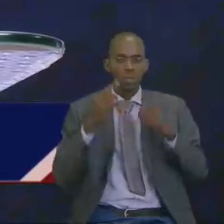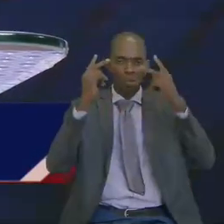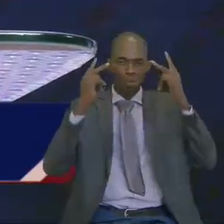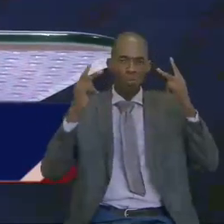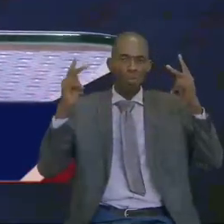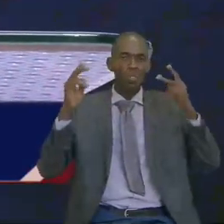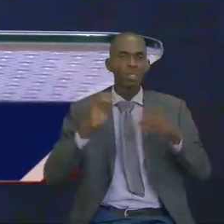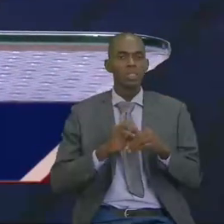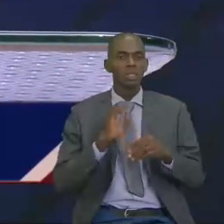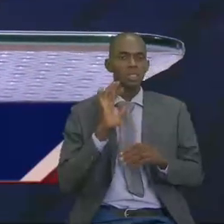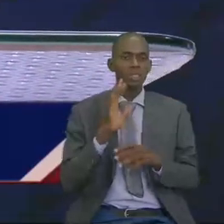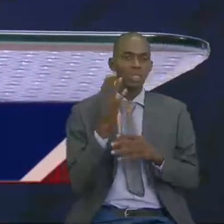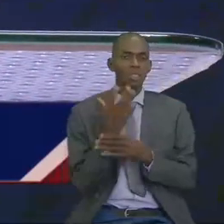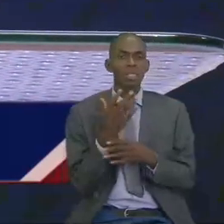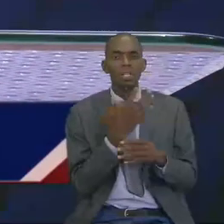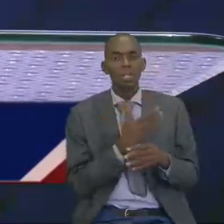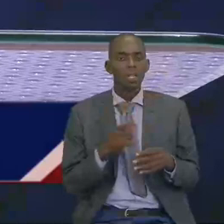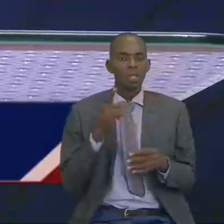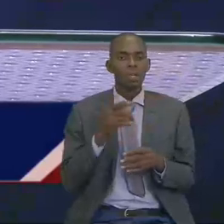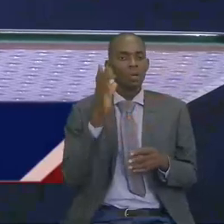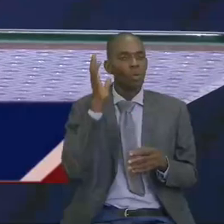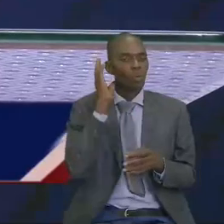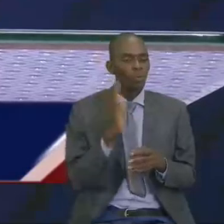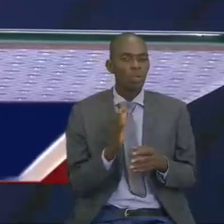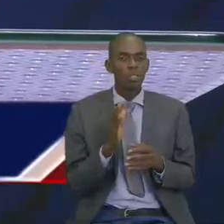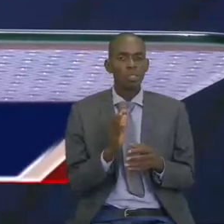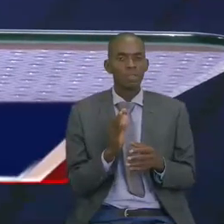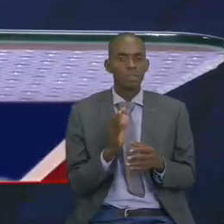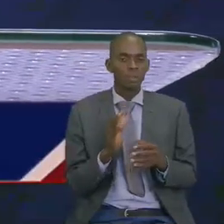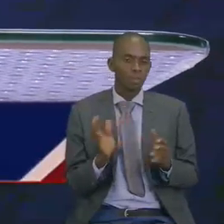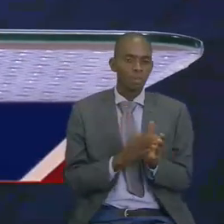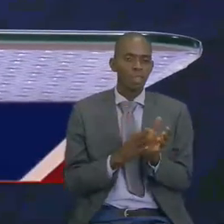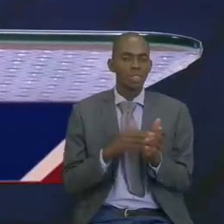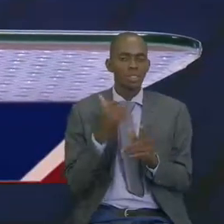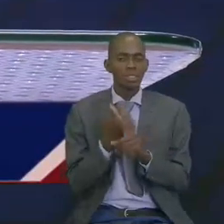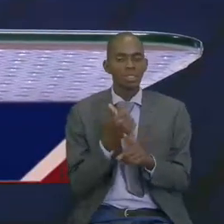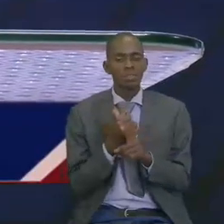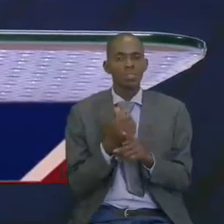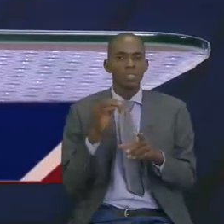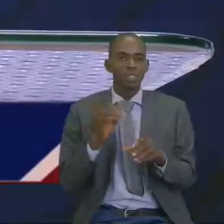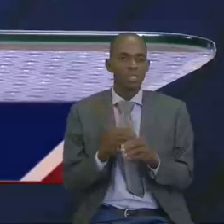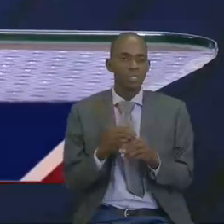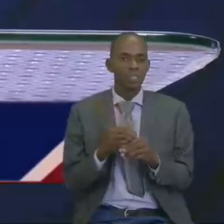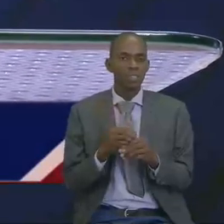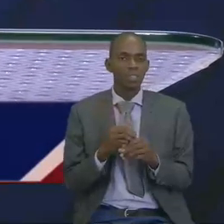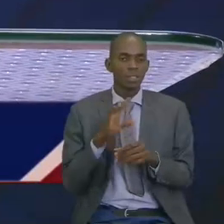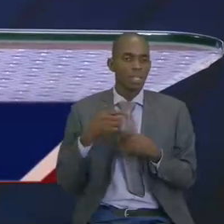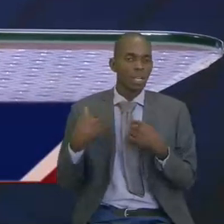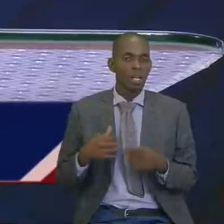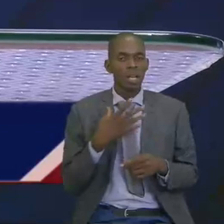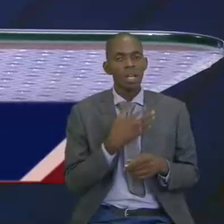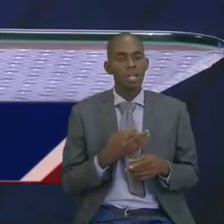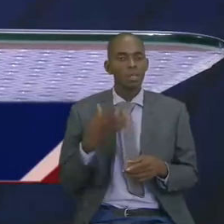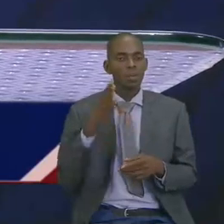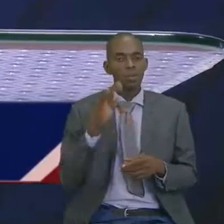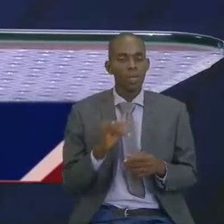pour prospérer, il aura de l'arrogance dans le cœur et il fera